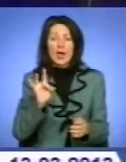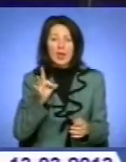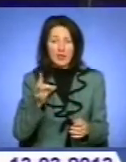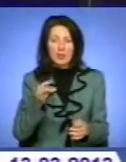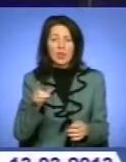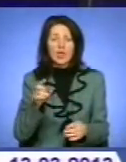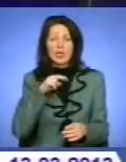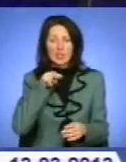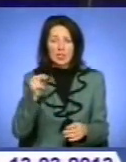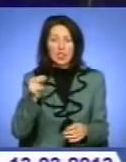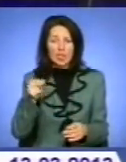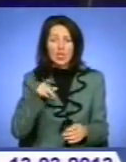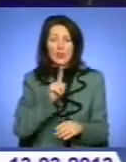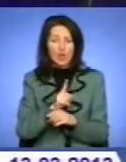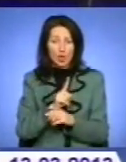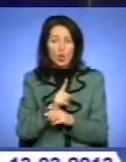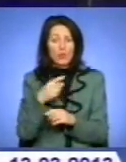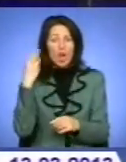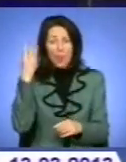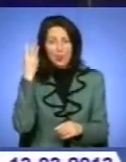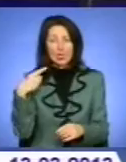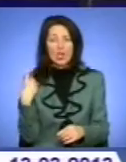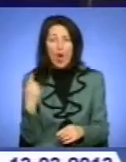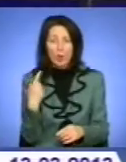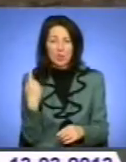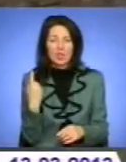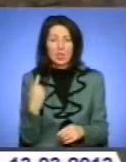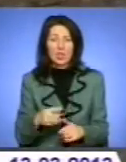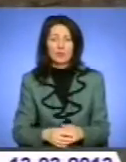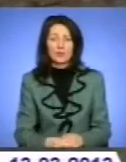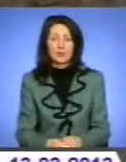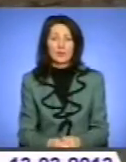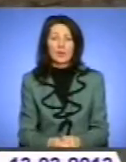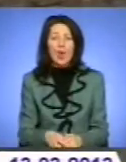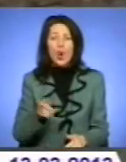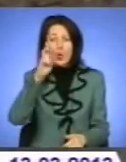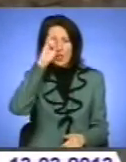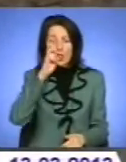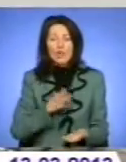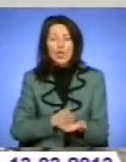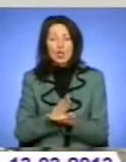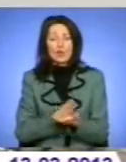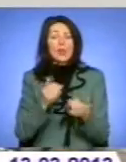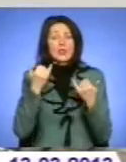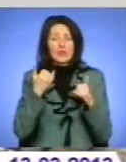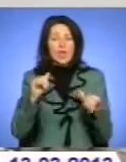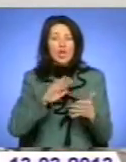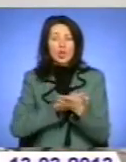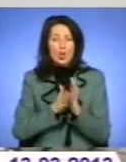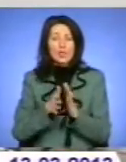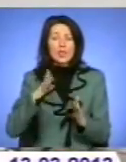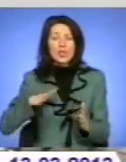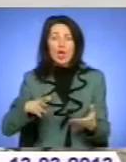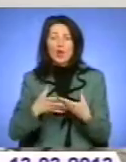і Хмельницькій областях. Докладніше у сюжеті. У Державній службі з надзвичайних ситуацій чекають весну